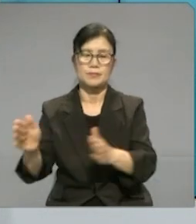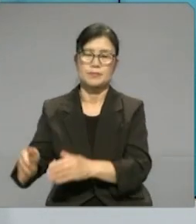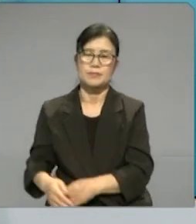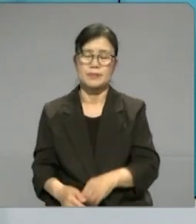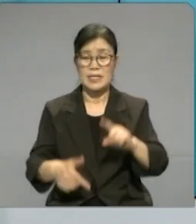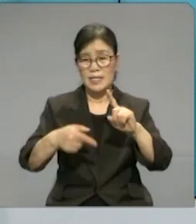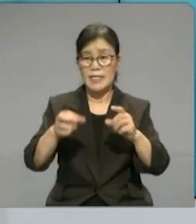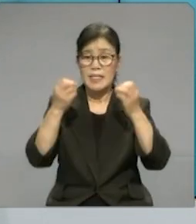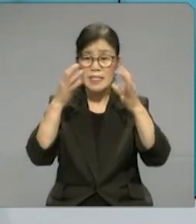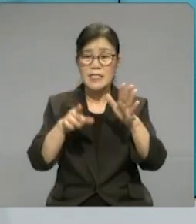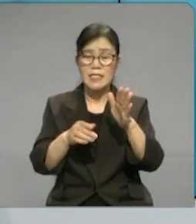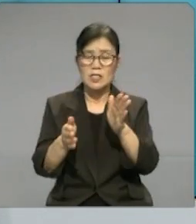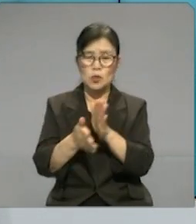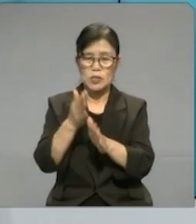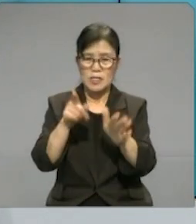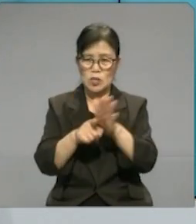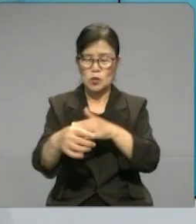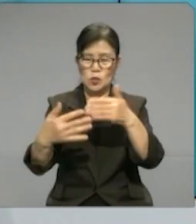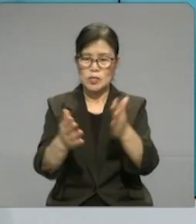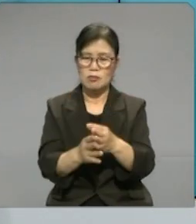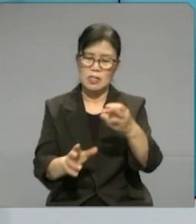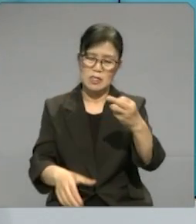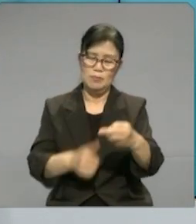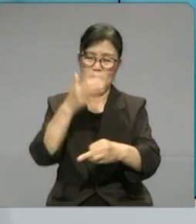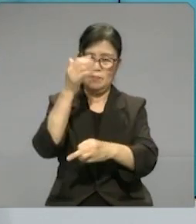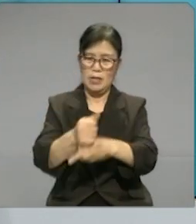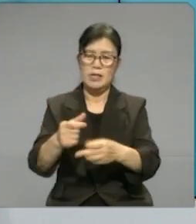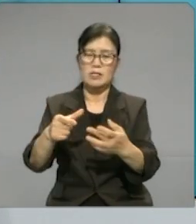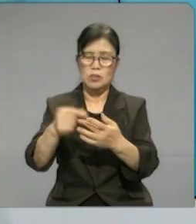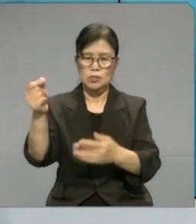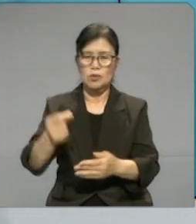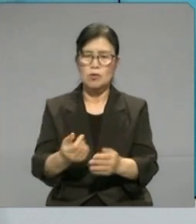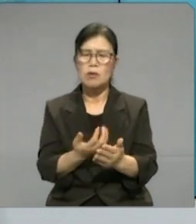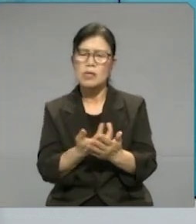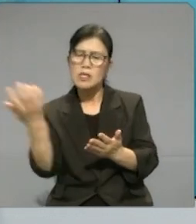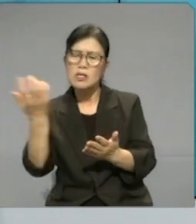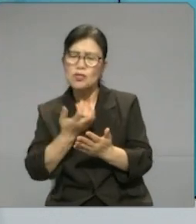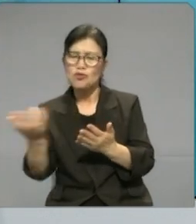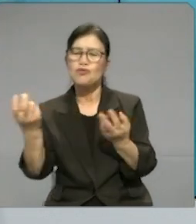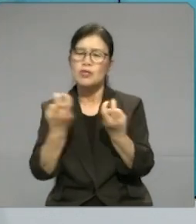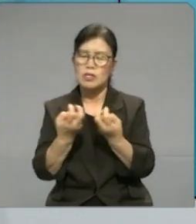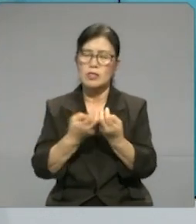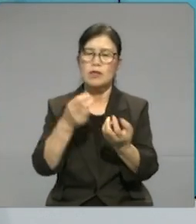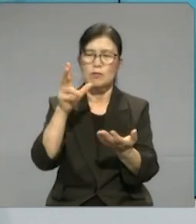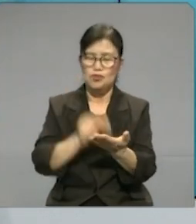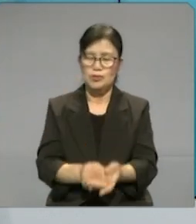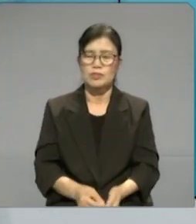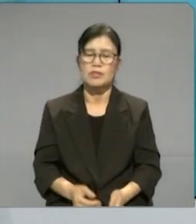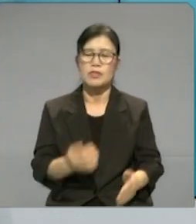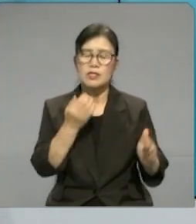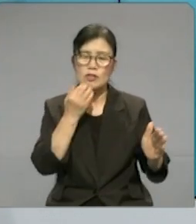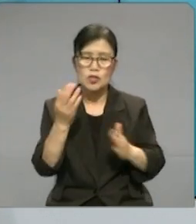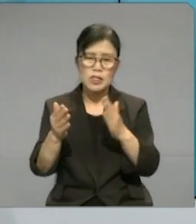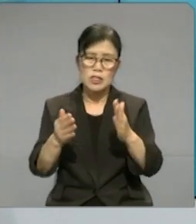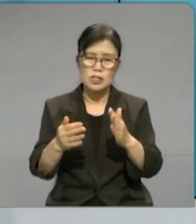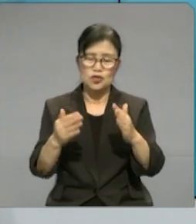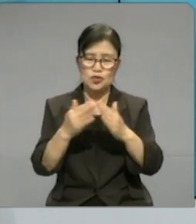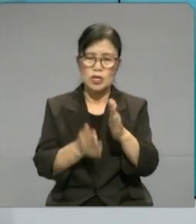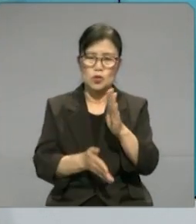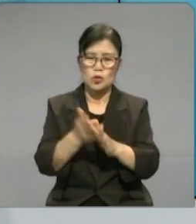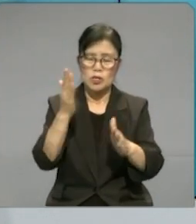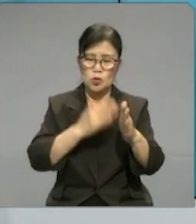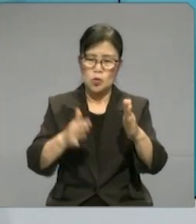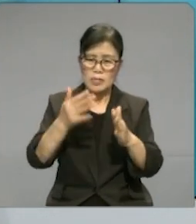1기 신도시 선도 지구가 연말에 선정되는데 2주 대책이 현안 있니다 경기 주택도시 공사가 소유한